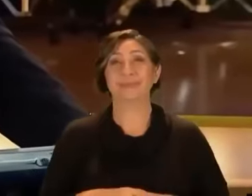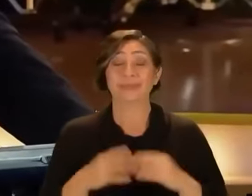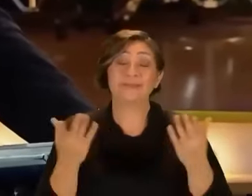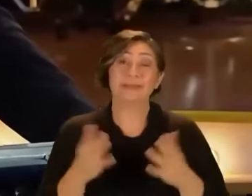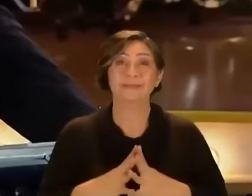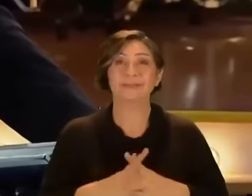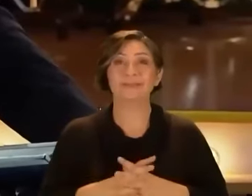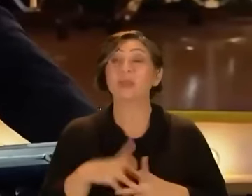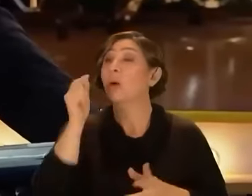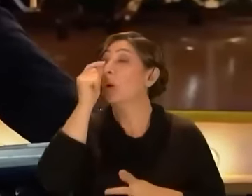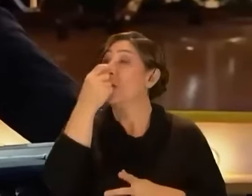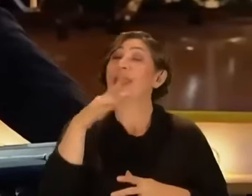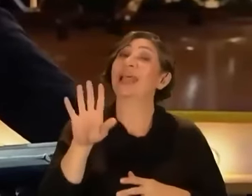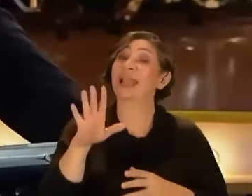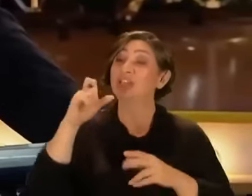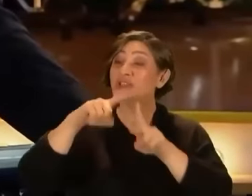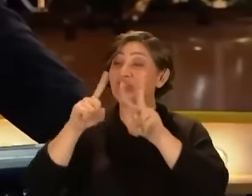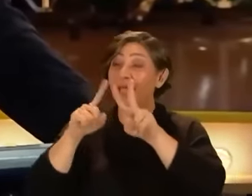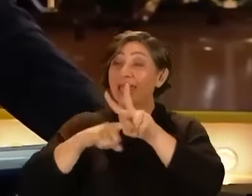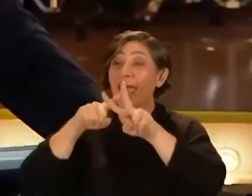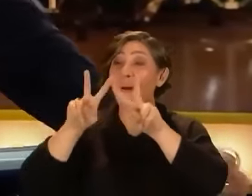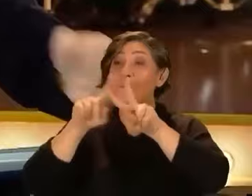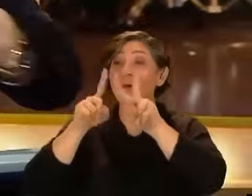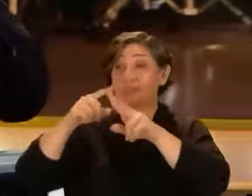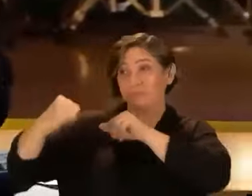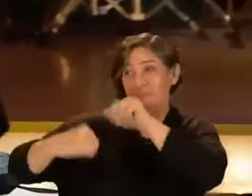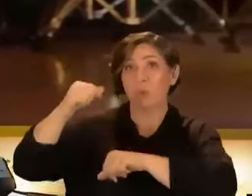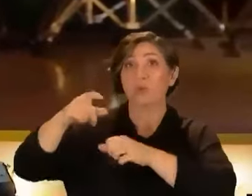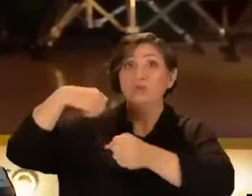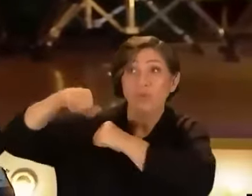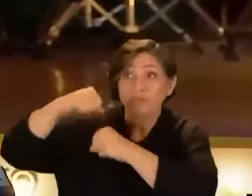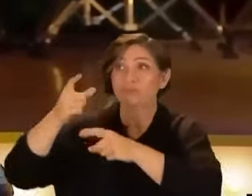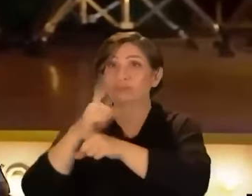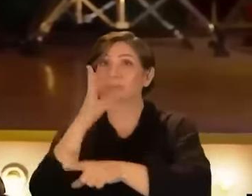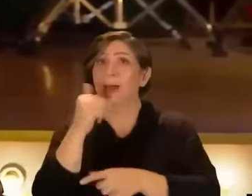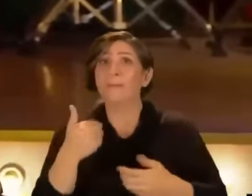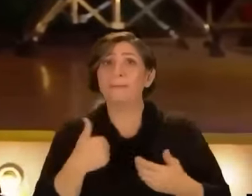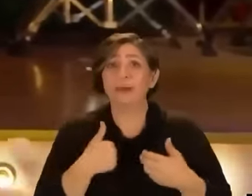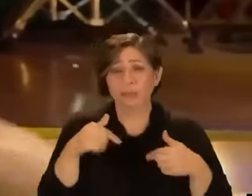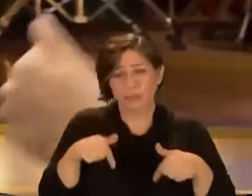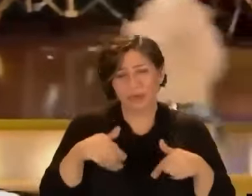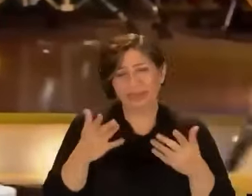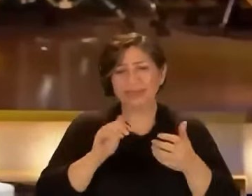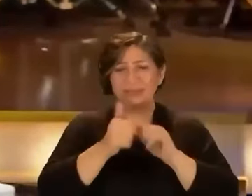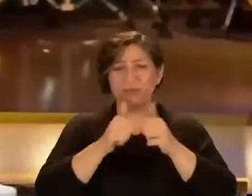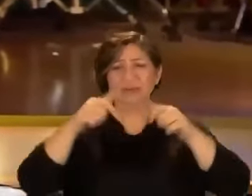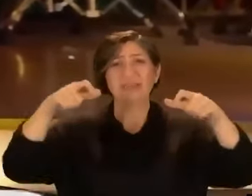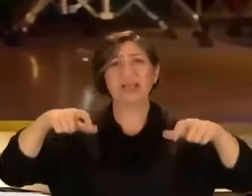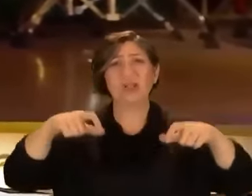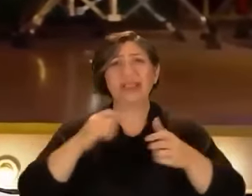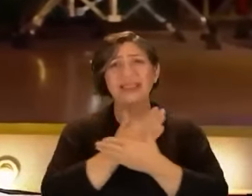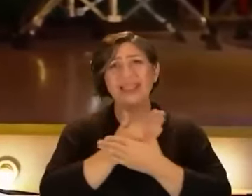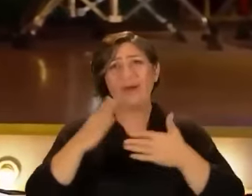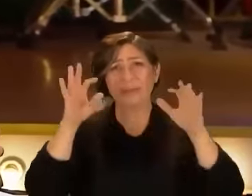Evet. Kolay değil Can Yaman'la kapışmak. Evet. Ki o dövüşüyor mövüşüyor falan. Ben işte bugünlerde spor salonlarına devam